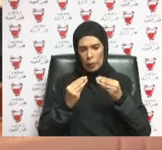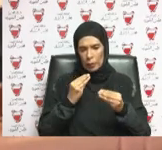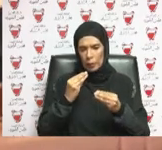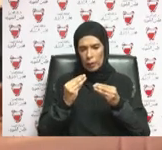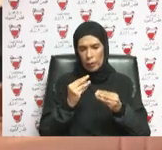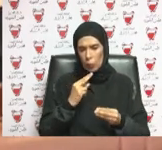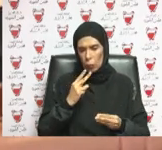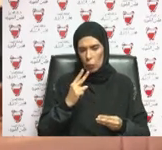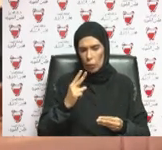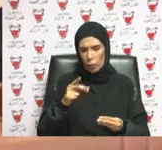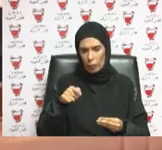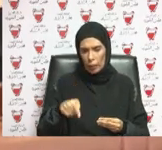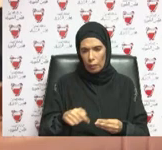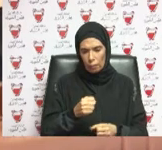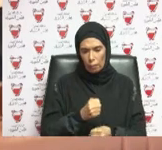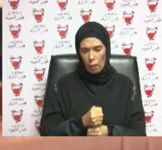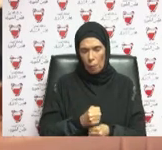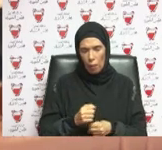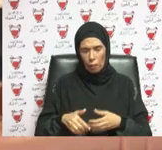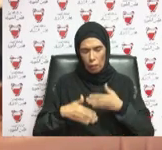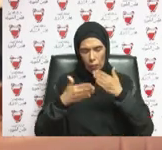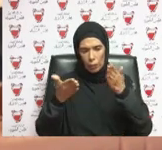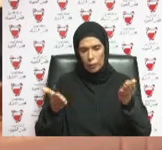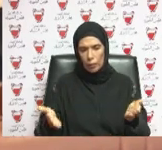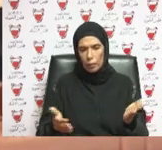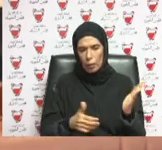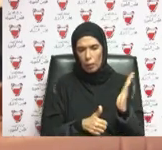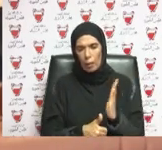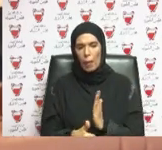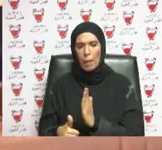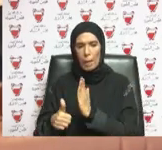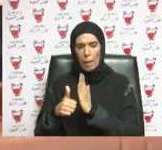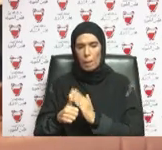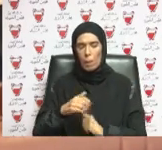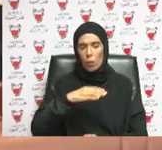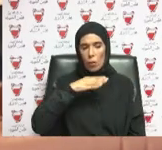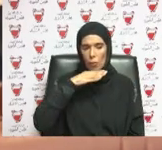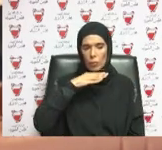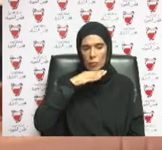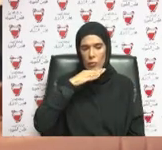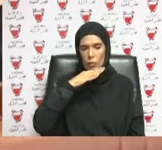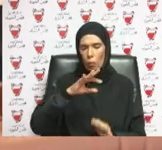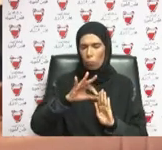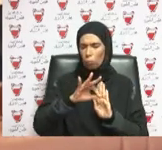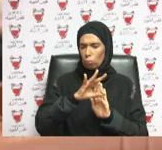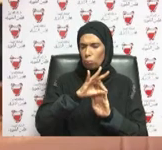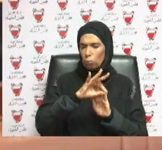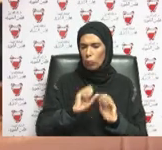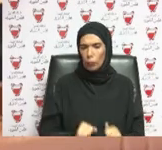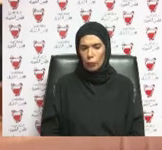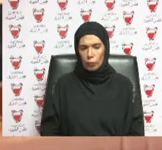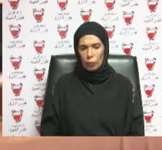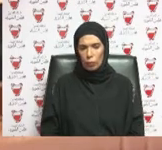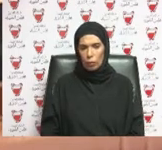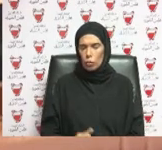لتأبين الراحل الكبير القائد والوالد والرمز.